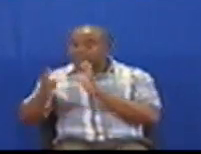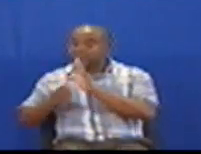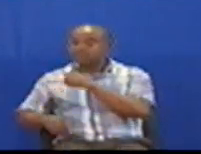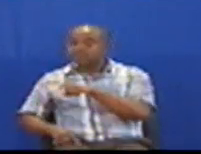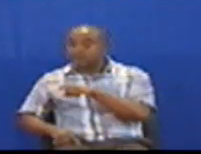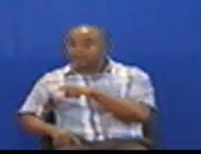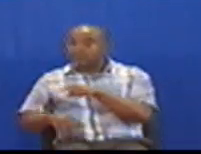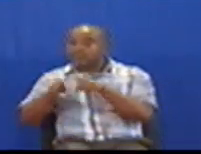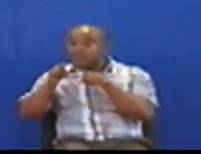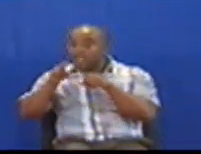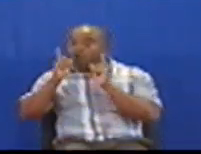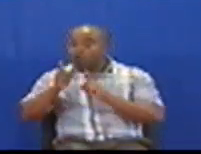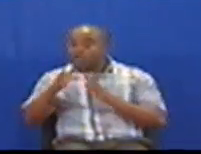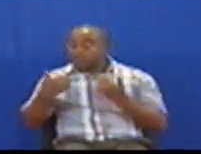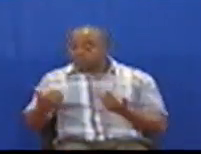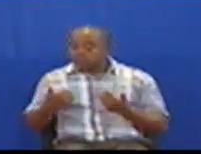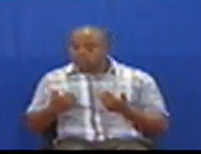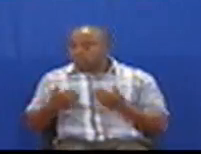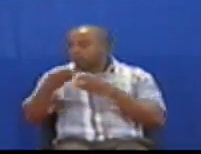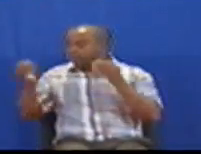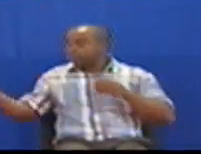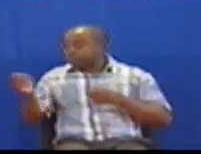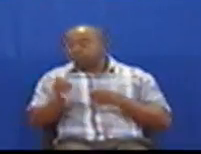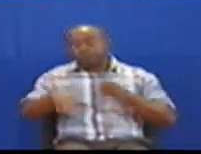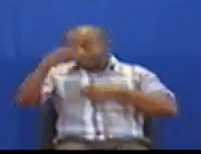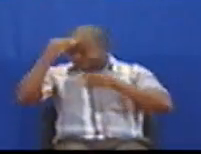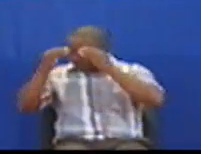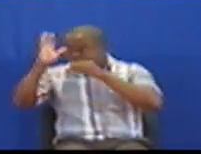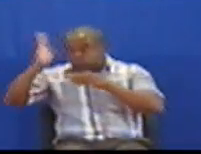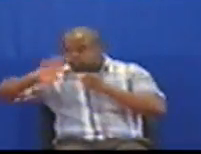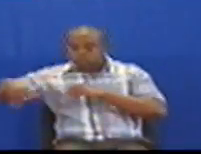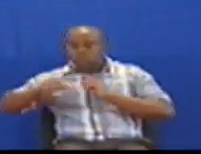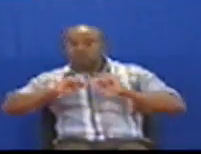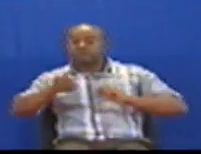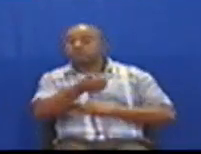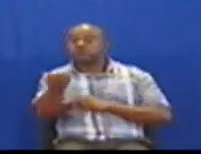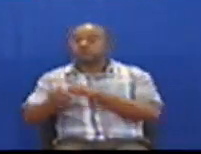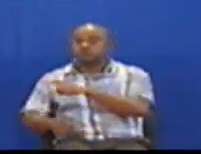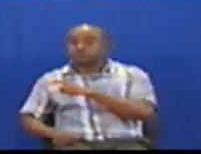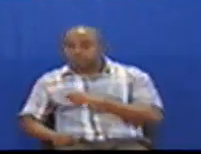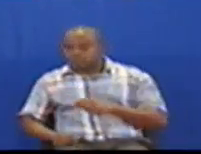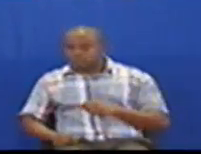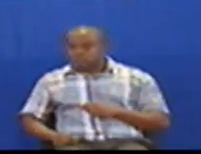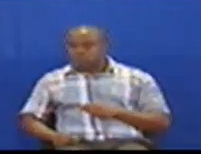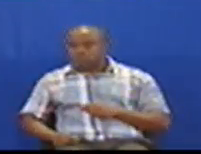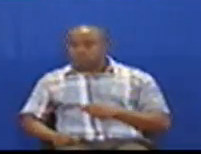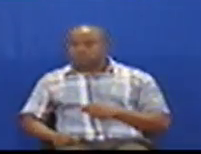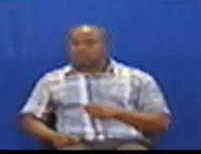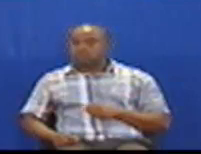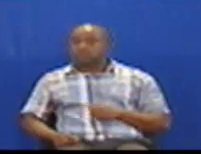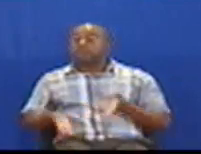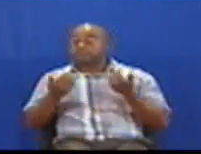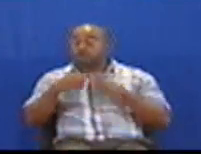crash program, walimu ambao walitolewa, waliambiwa njooni mkafundisha watoto hawa. Wengine walikuwa na fani nyingine mbalimbali, wakaambiwa wote mwenye kutaka kuja